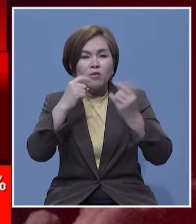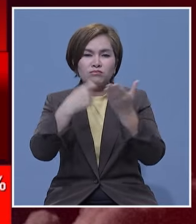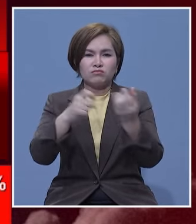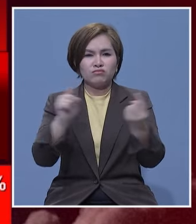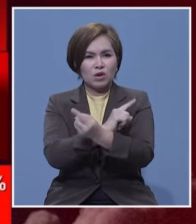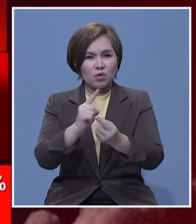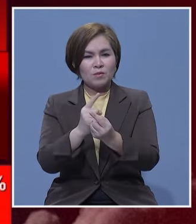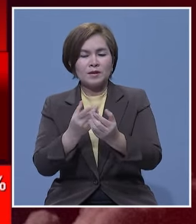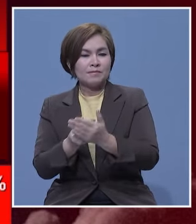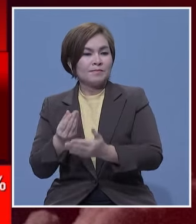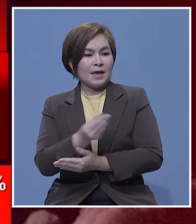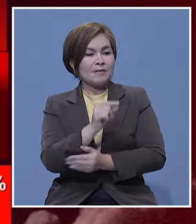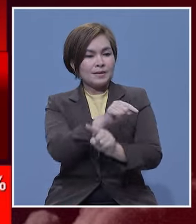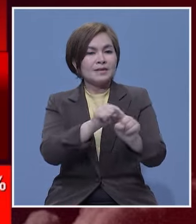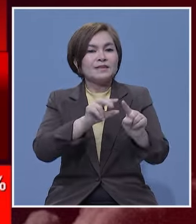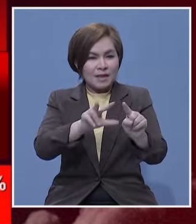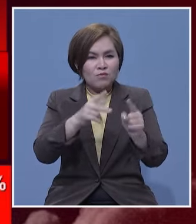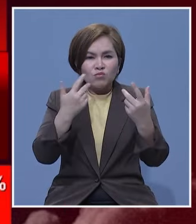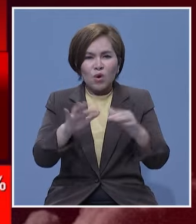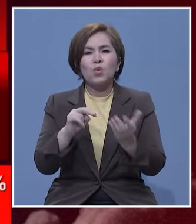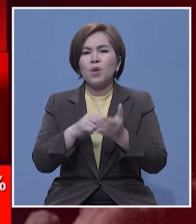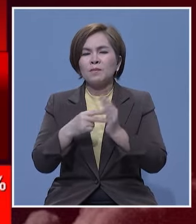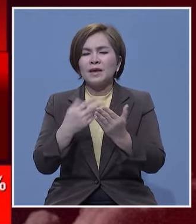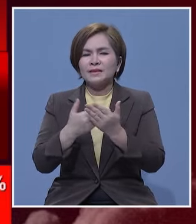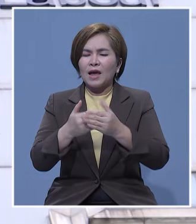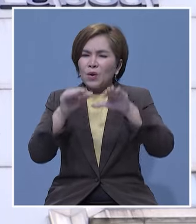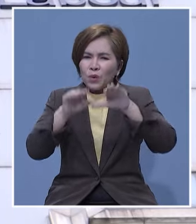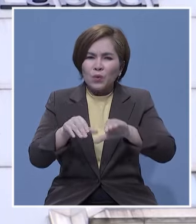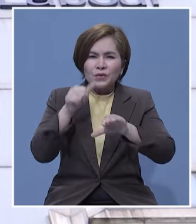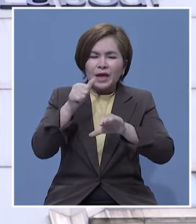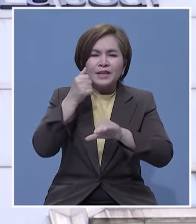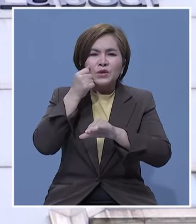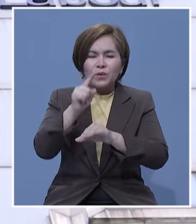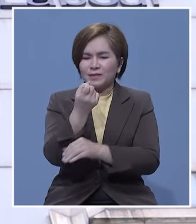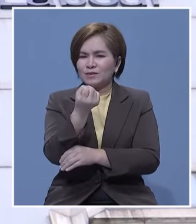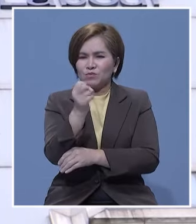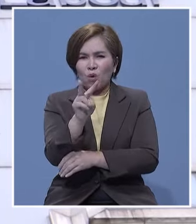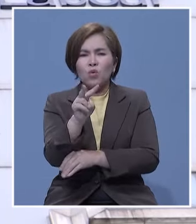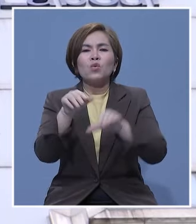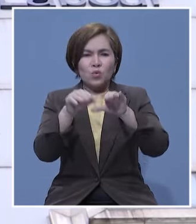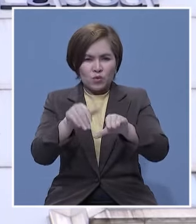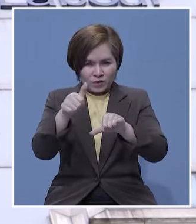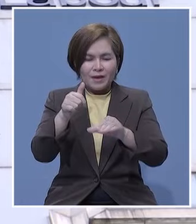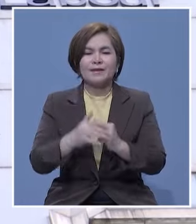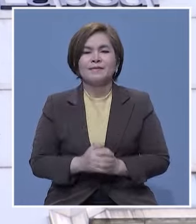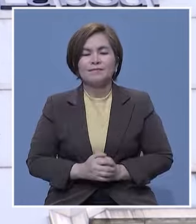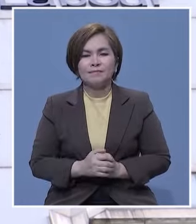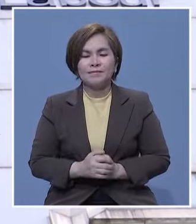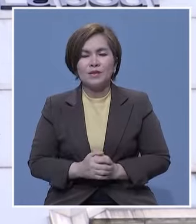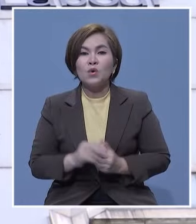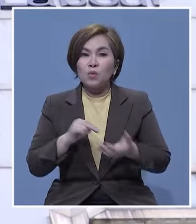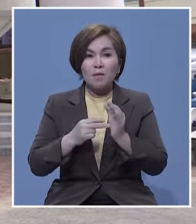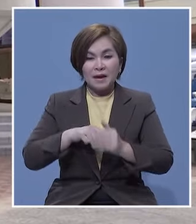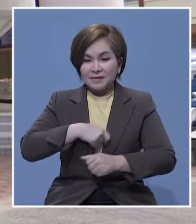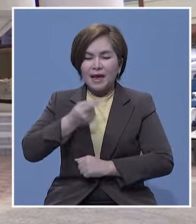สังคมให้นายจ้าง 3%เทียบเท่ากับได้ลดค่าใช้จ่ายให้กับนายจ้างลงวันละ 12บาททำให้ภาระที่นายจ้างรับจริงอยู่ที่